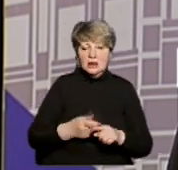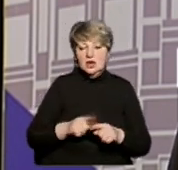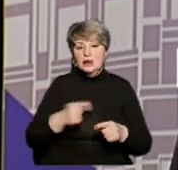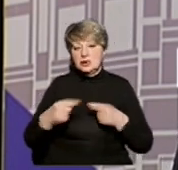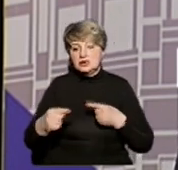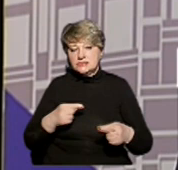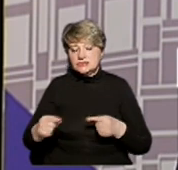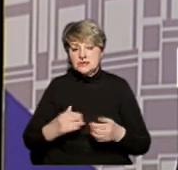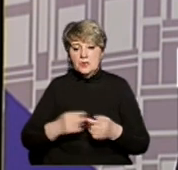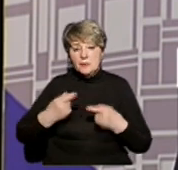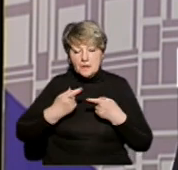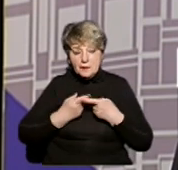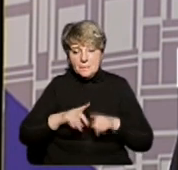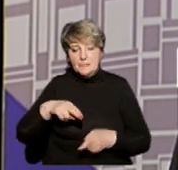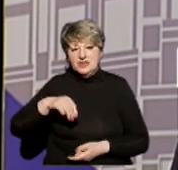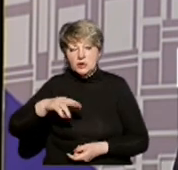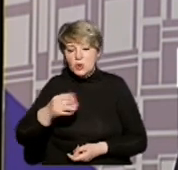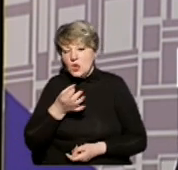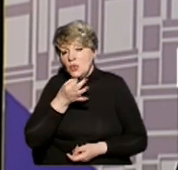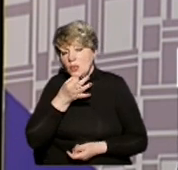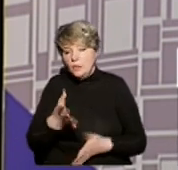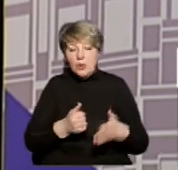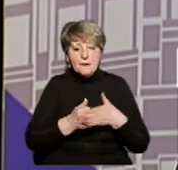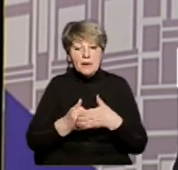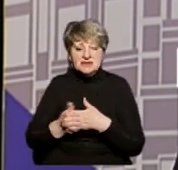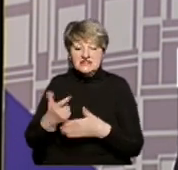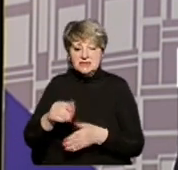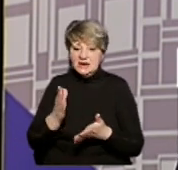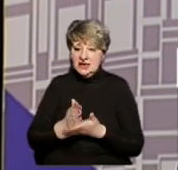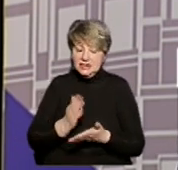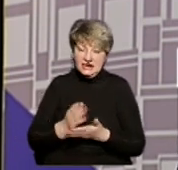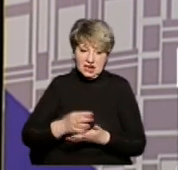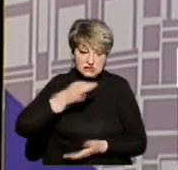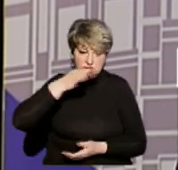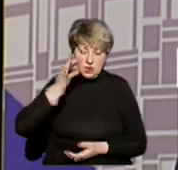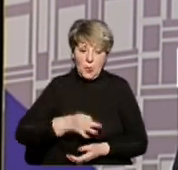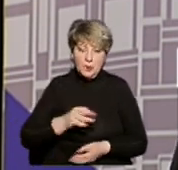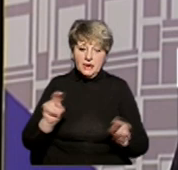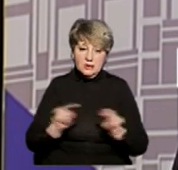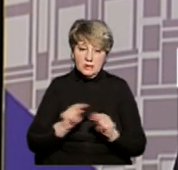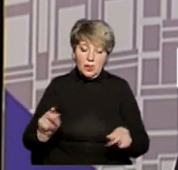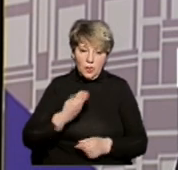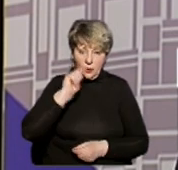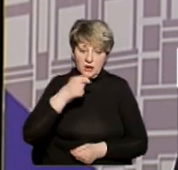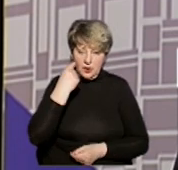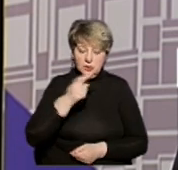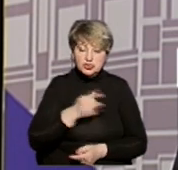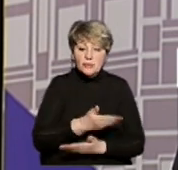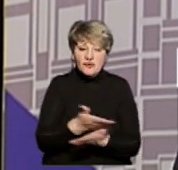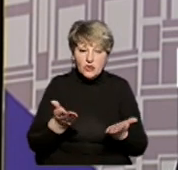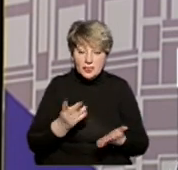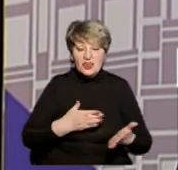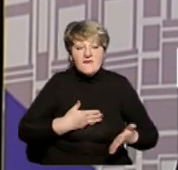фахові передвищі, професійно-технічні, на базі будь-яких навчальних закладів, де є фахові фахівці з української мови, щоб вони